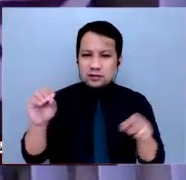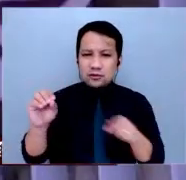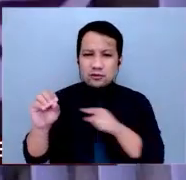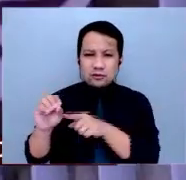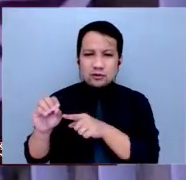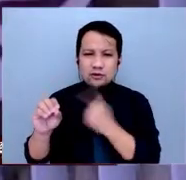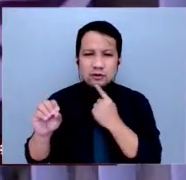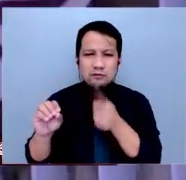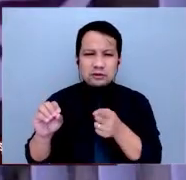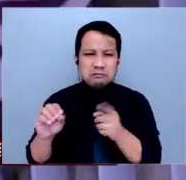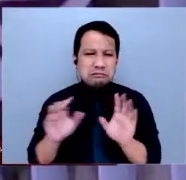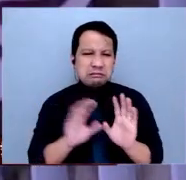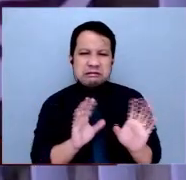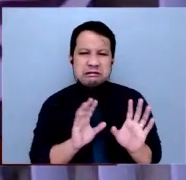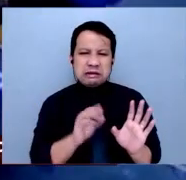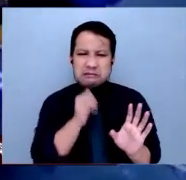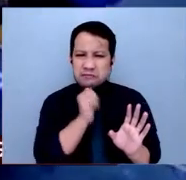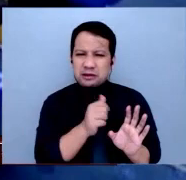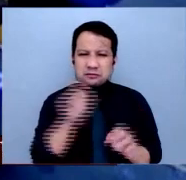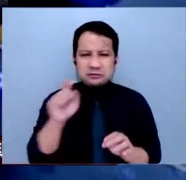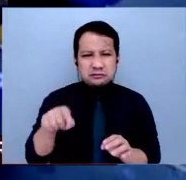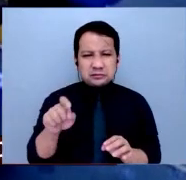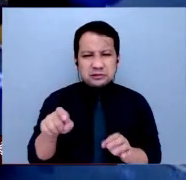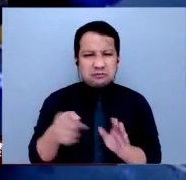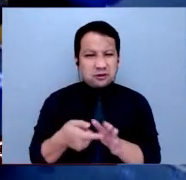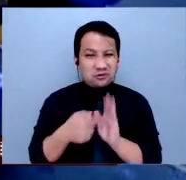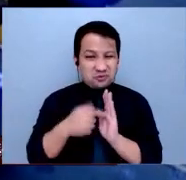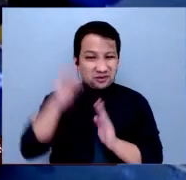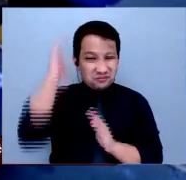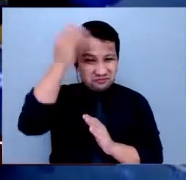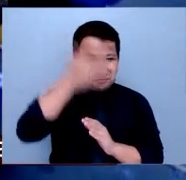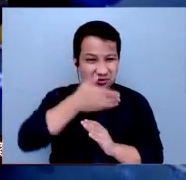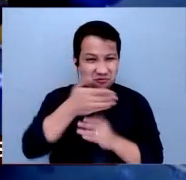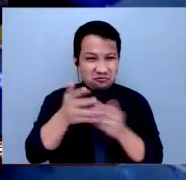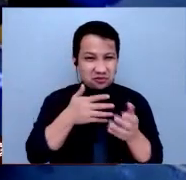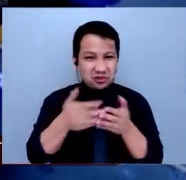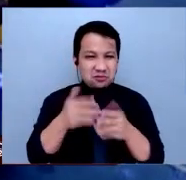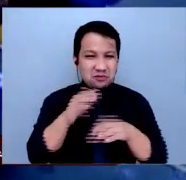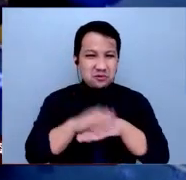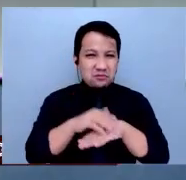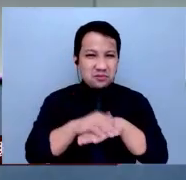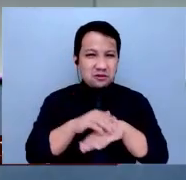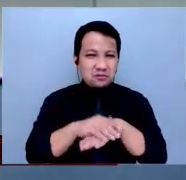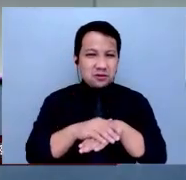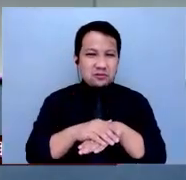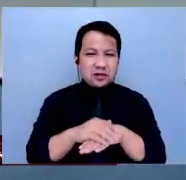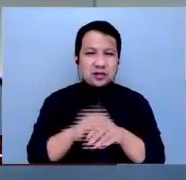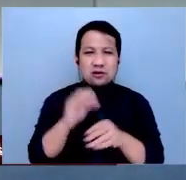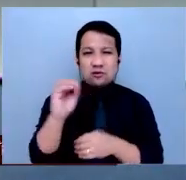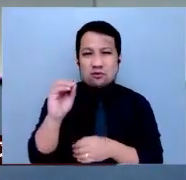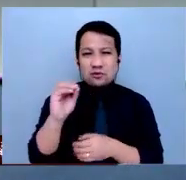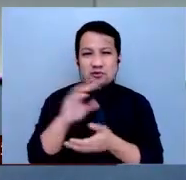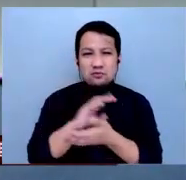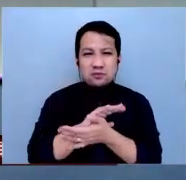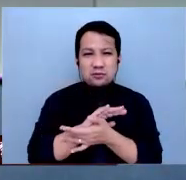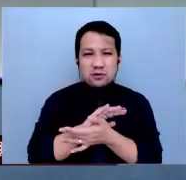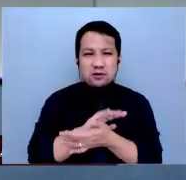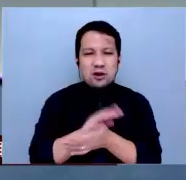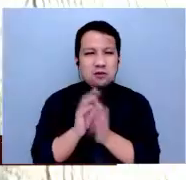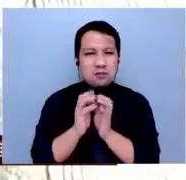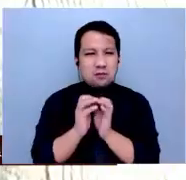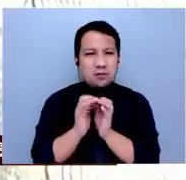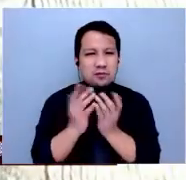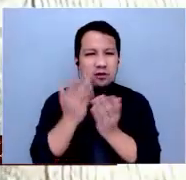rin ang nagsabi na hindi kailangan ang face shield kahit pa may banta ng Omicron variant dahil hindi airborne ang